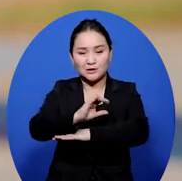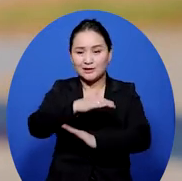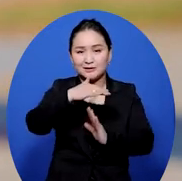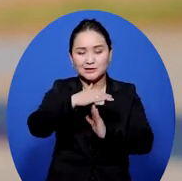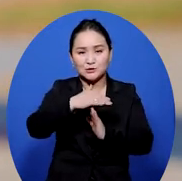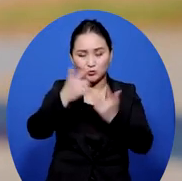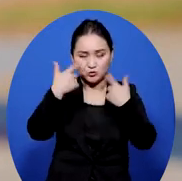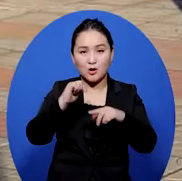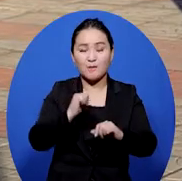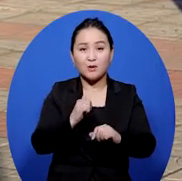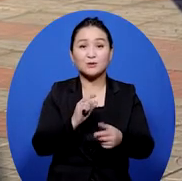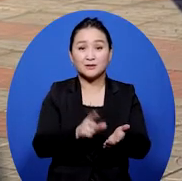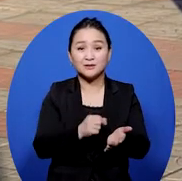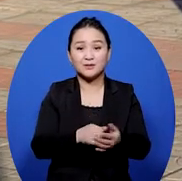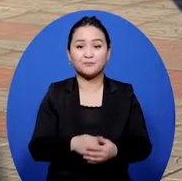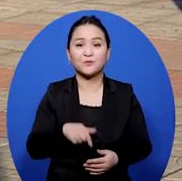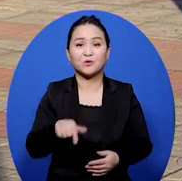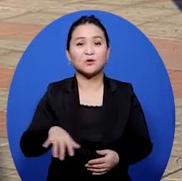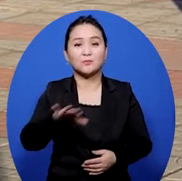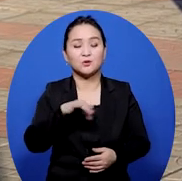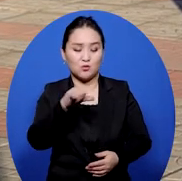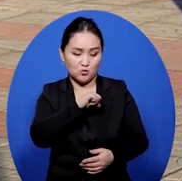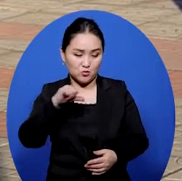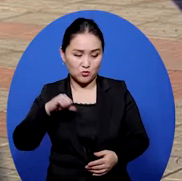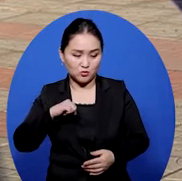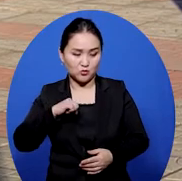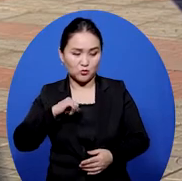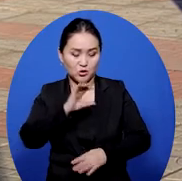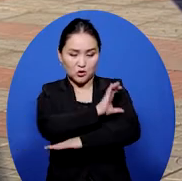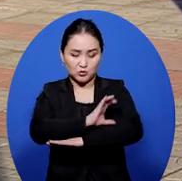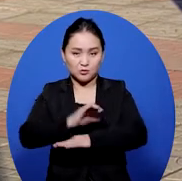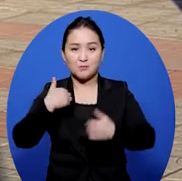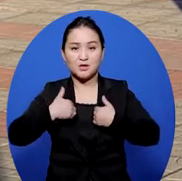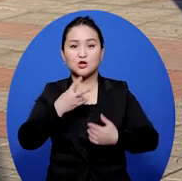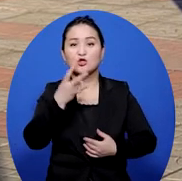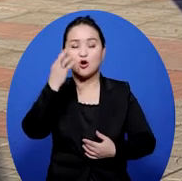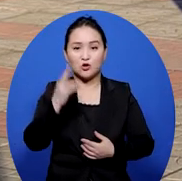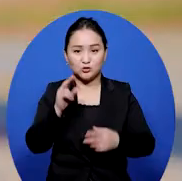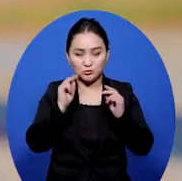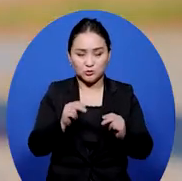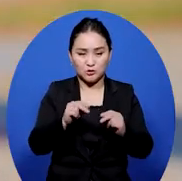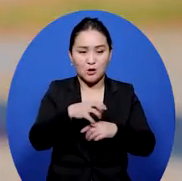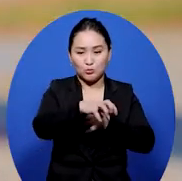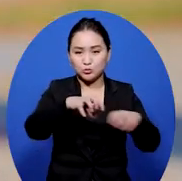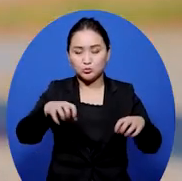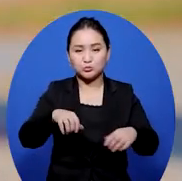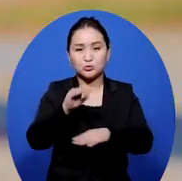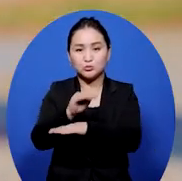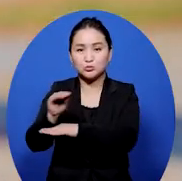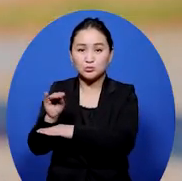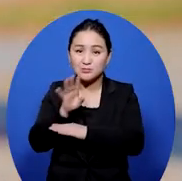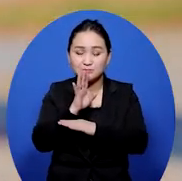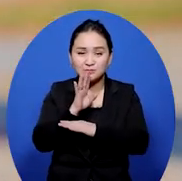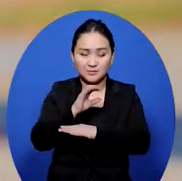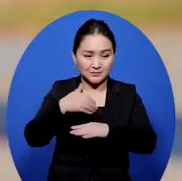бол биднээс аль болох тотмол зохион байгуулалт. Тэгээ одоо биднээс бас өөрсдөө дээрээ сурагч багшийн нөөцтэй болъё. Утгагүй бүсийн сургалтуудаа